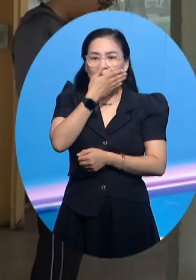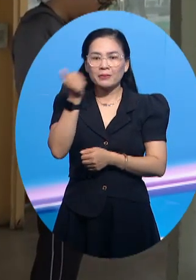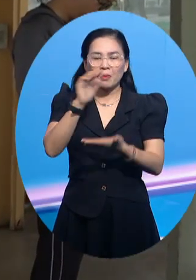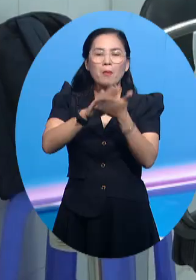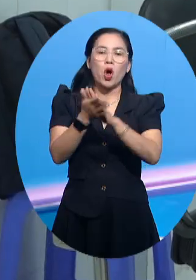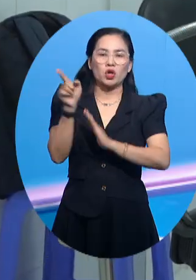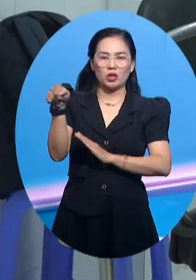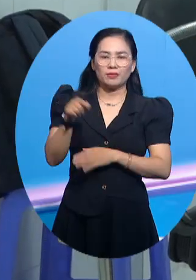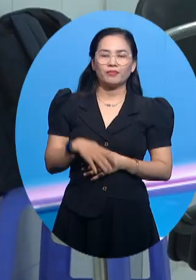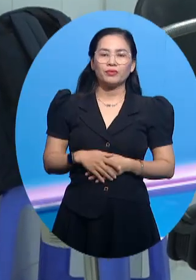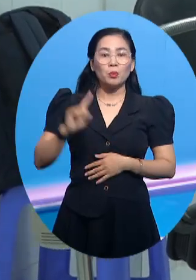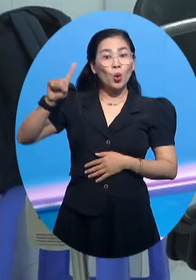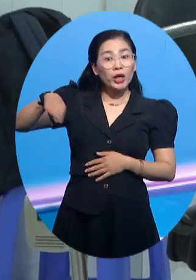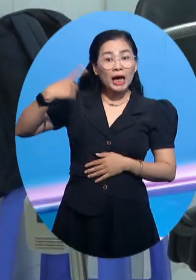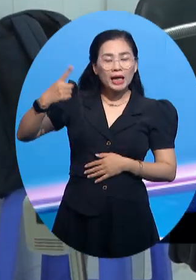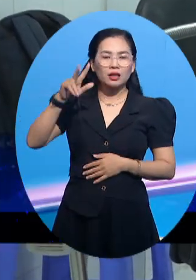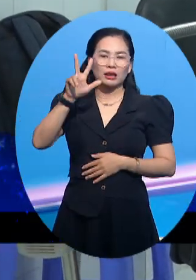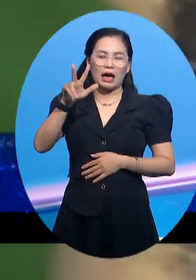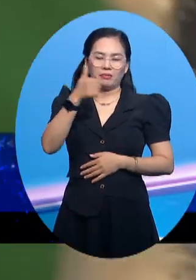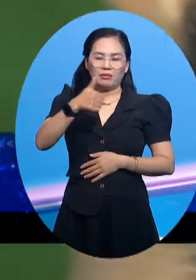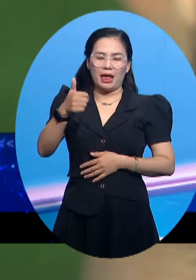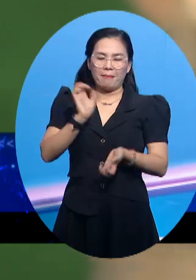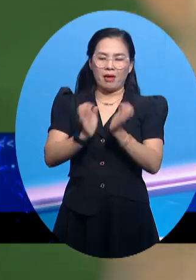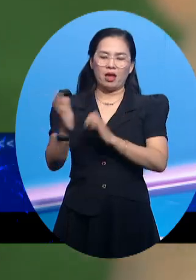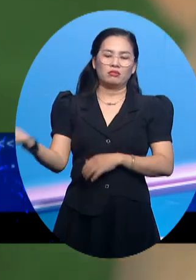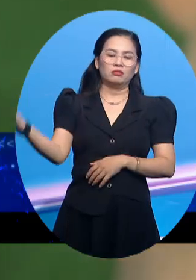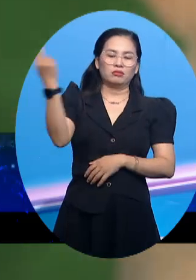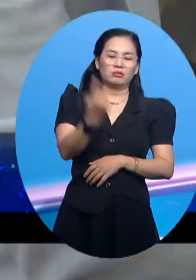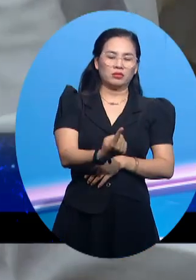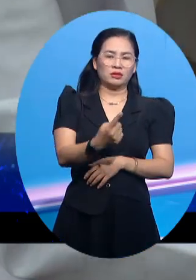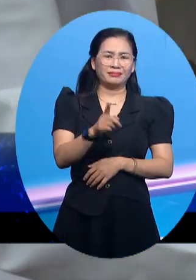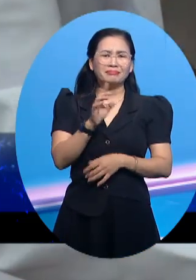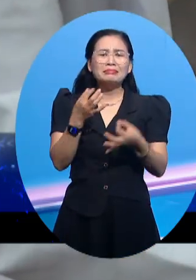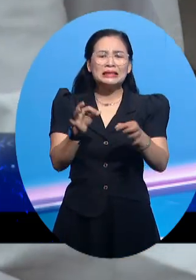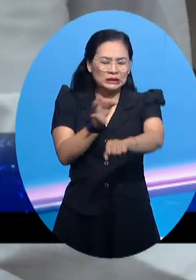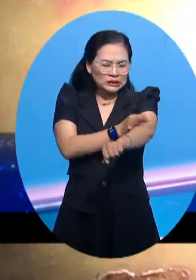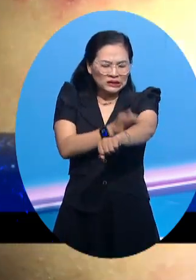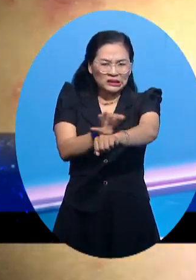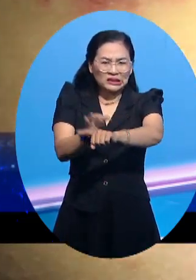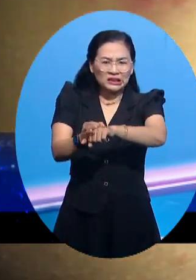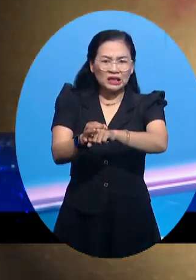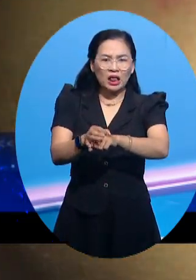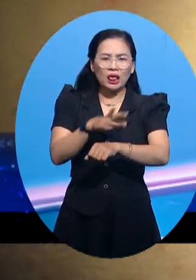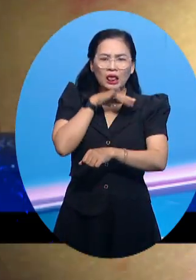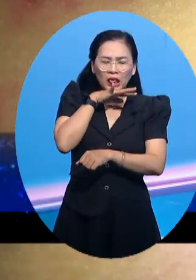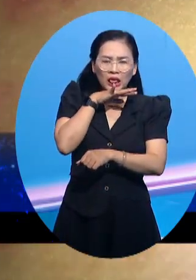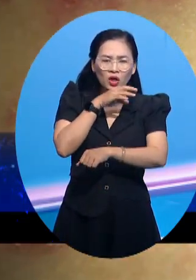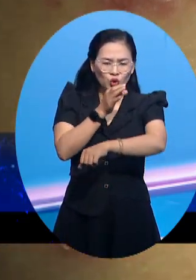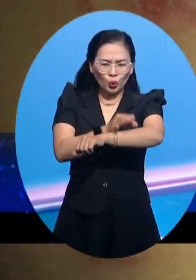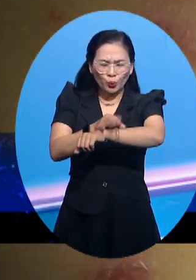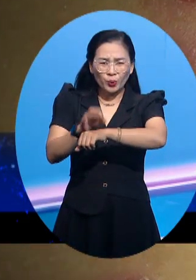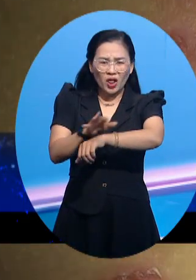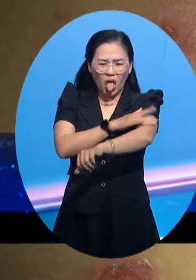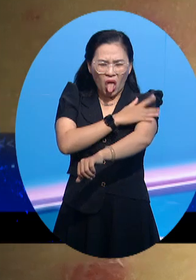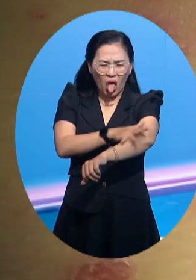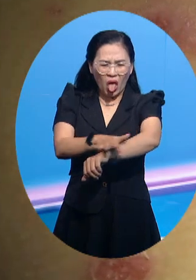Trung bình mỗi ngày, bệnh viện tiếp nhận khoảng 8 ca bệnh chốc, đặc biệt có nhiều trường hợp bé bị kéo dài nhiều ngày, vết trợt lây lan nhiều